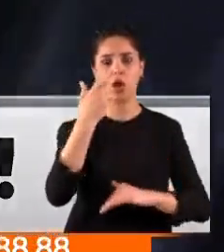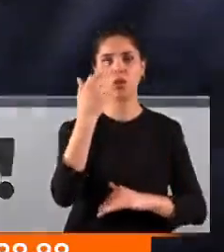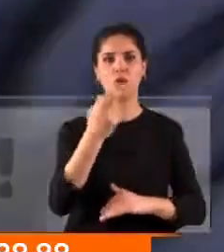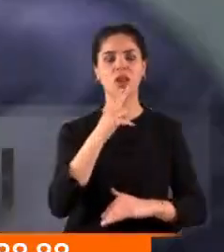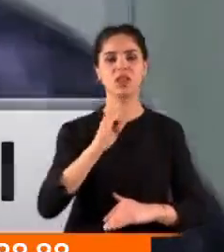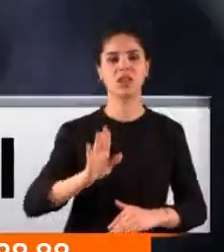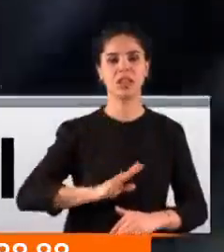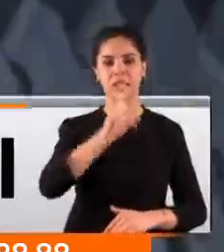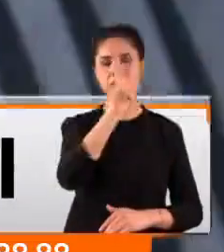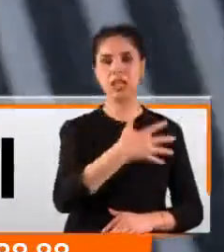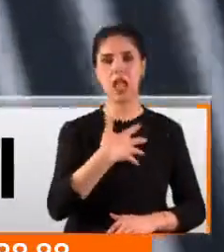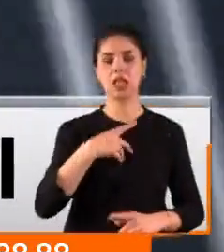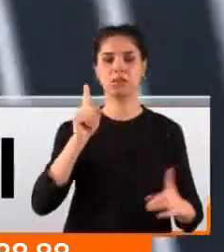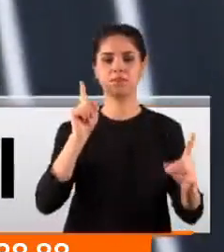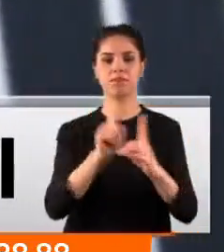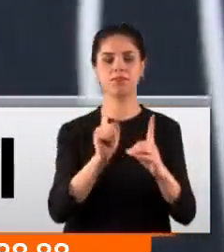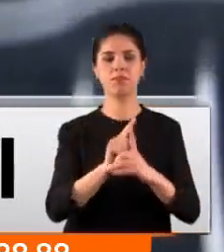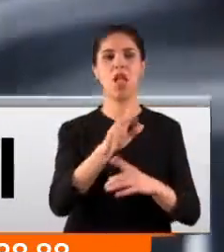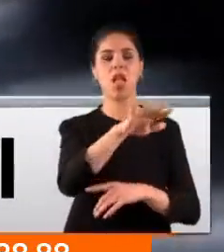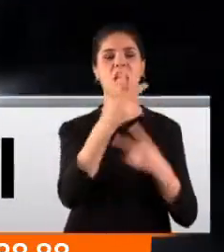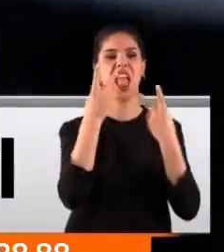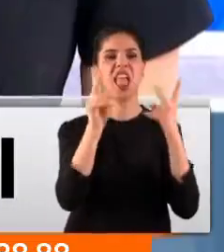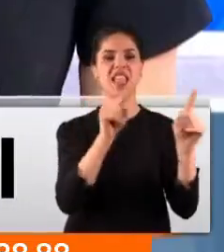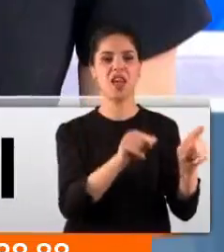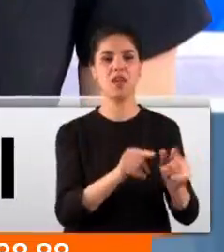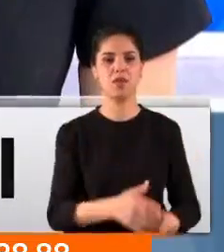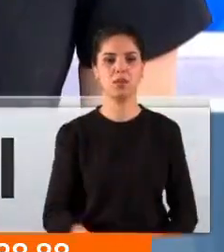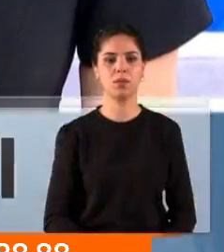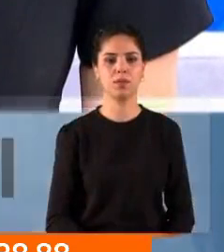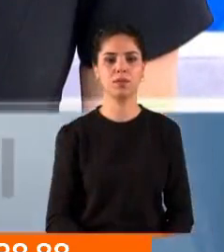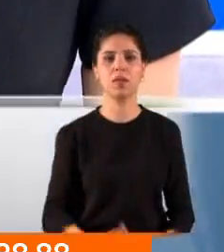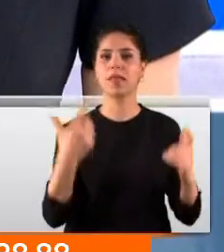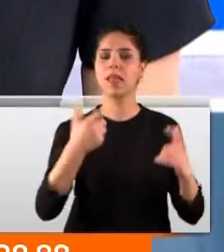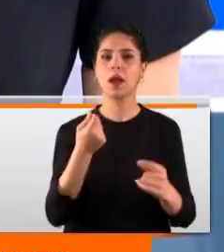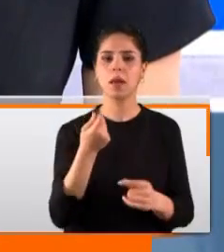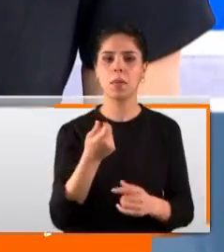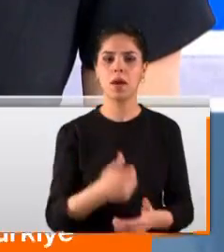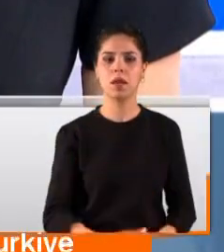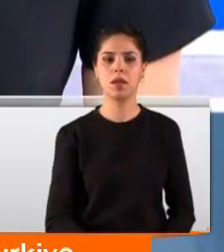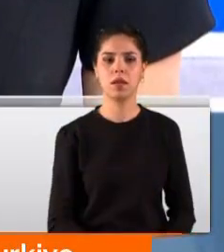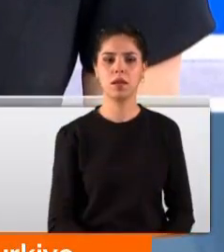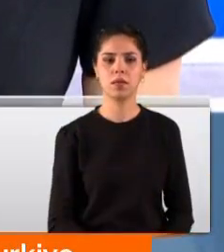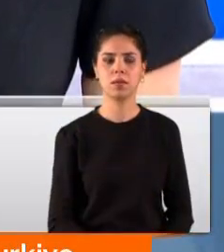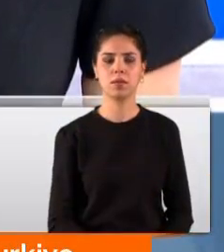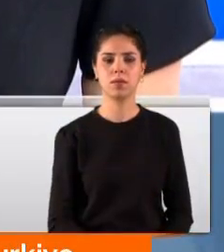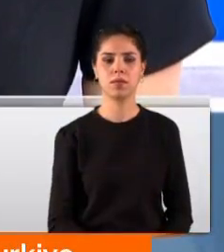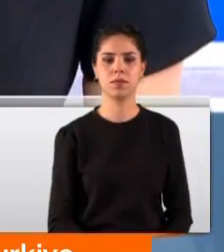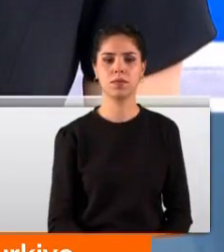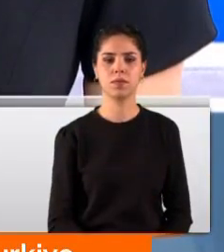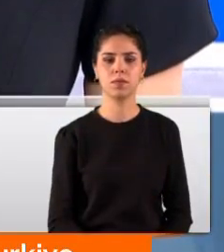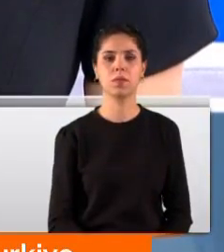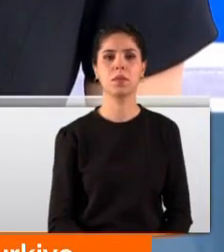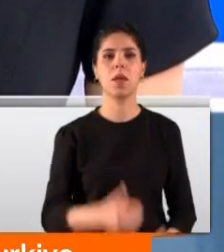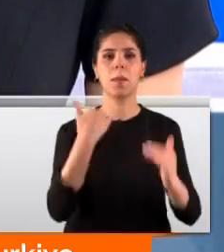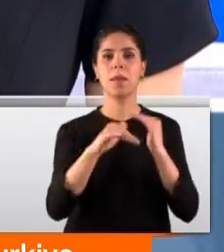telefonda yüzleştiği annesine sonunda yaptıklarını itiraf etti. Nerede bu kadar para? Oturdum yedim. Kim yazdı o mesajları